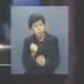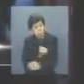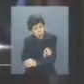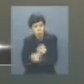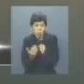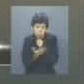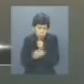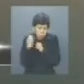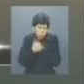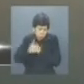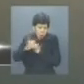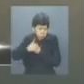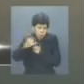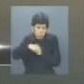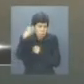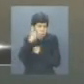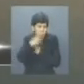ออกสถานบำบัดยามาตลอด